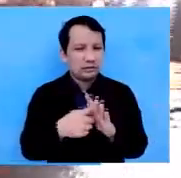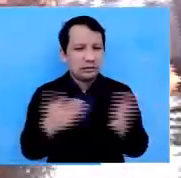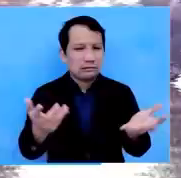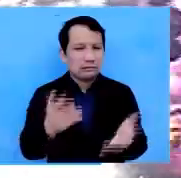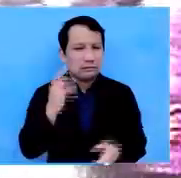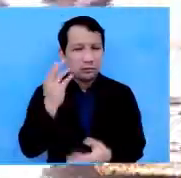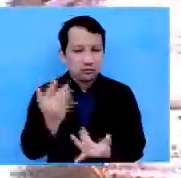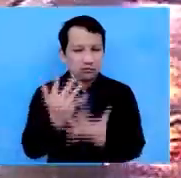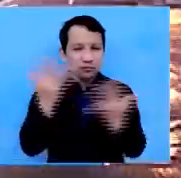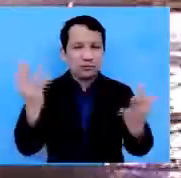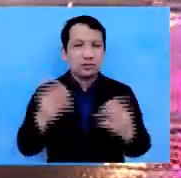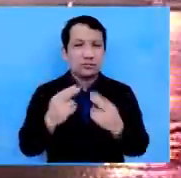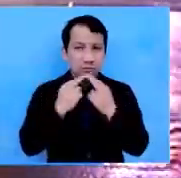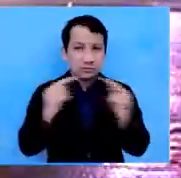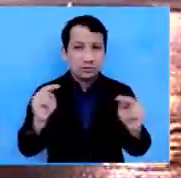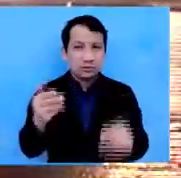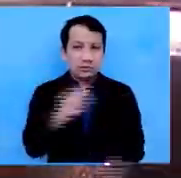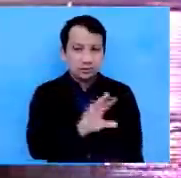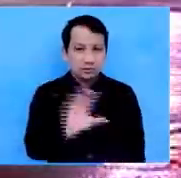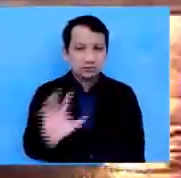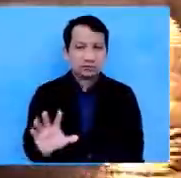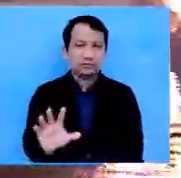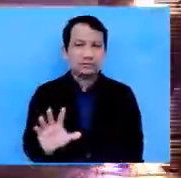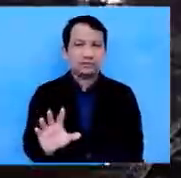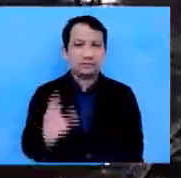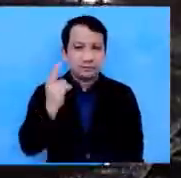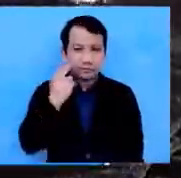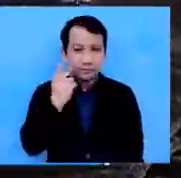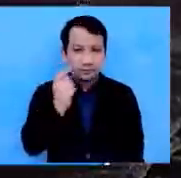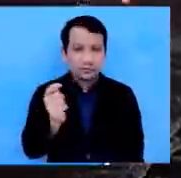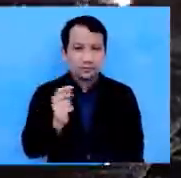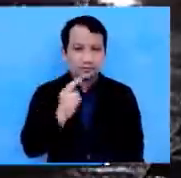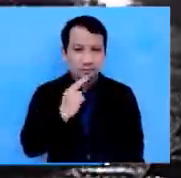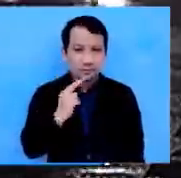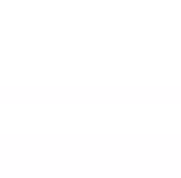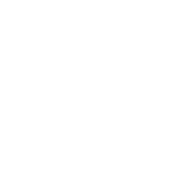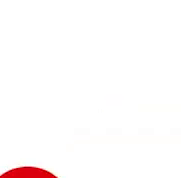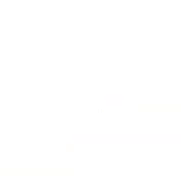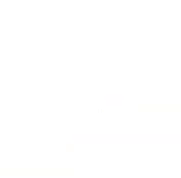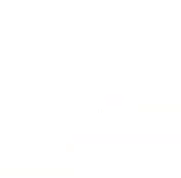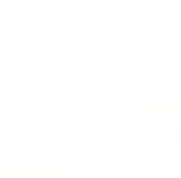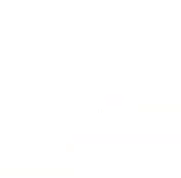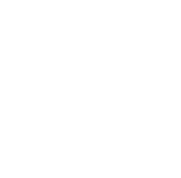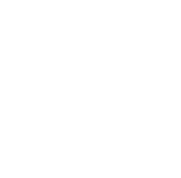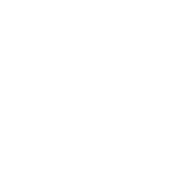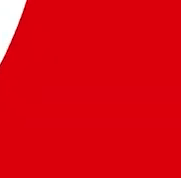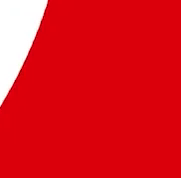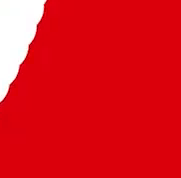Nagbabalita mula sa frontline, Hannibal Talete, Newsfight.